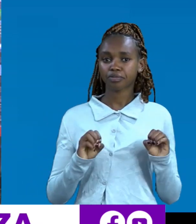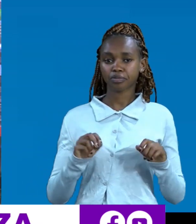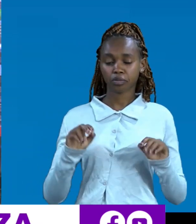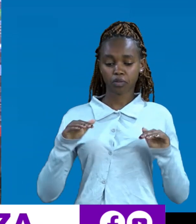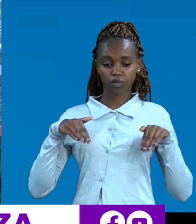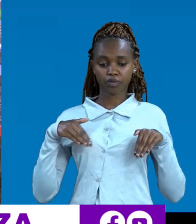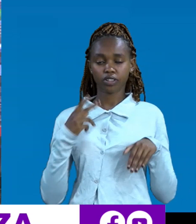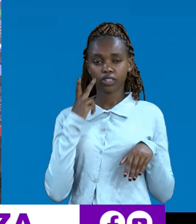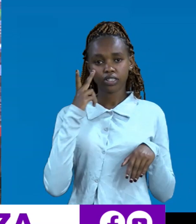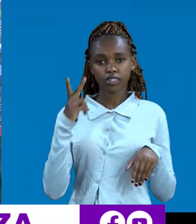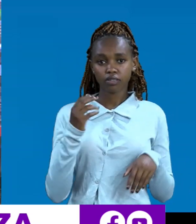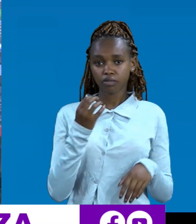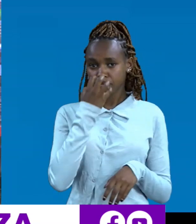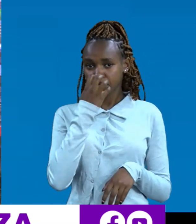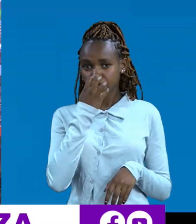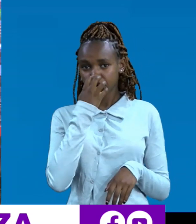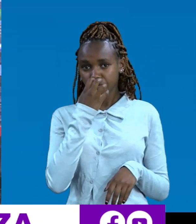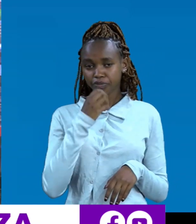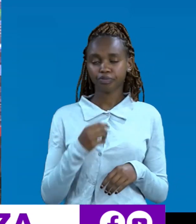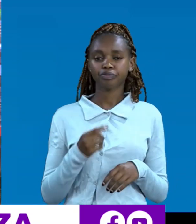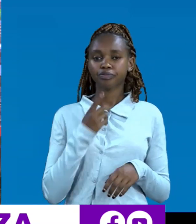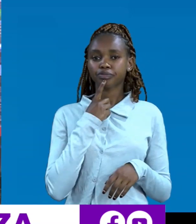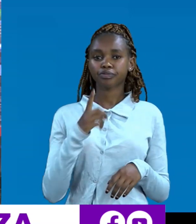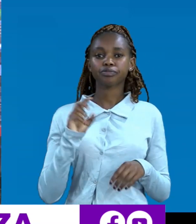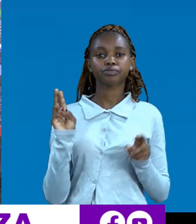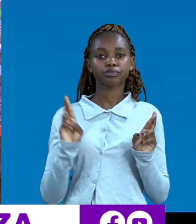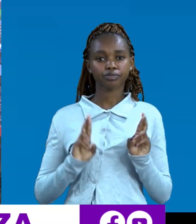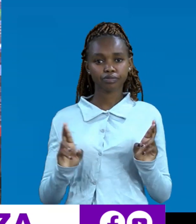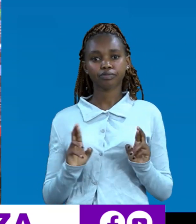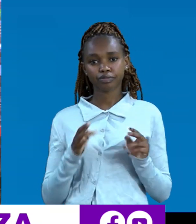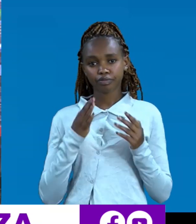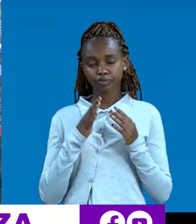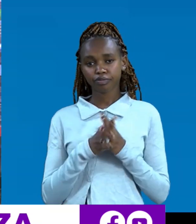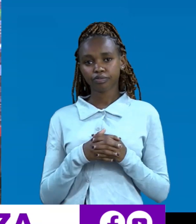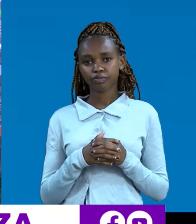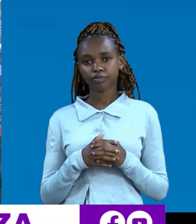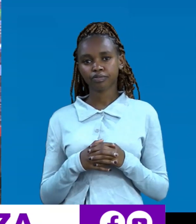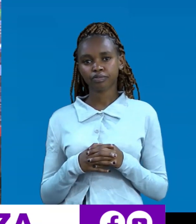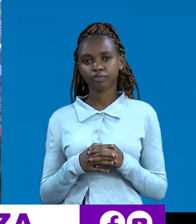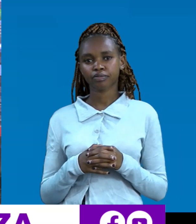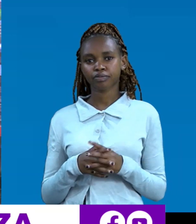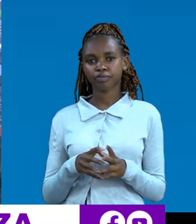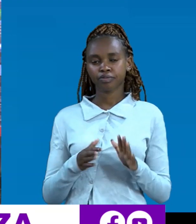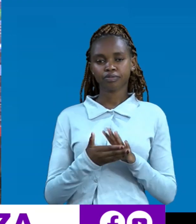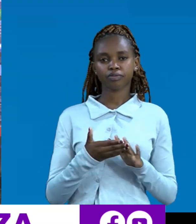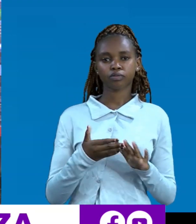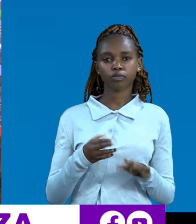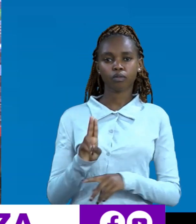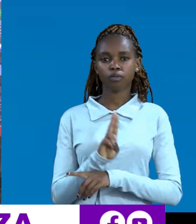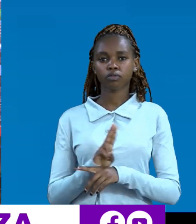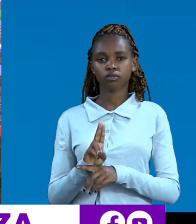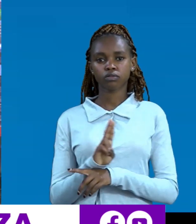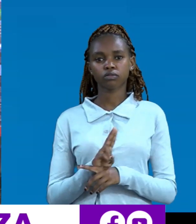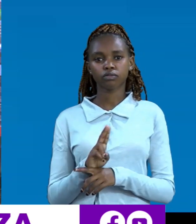President asha asema. Your fingerprints and your iris too. Si tunangoja tumatokeo. At least your fingerprint imekuwa ikitumika. At least